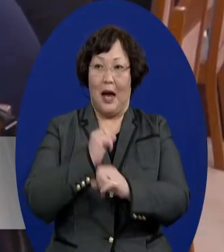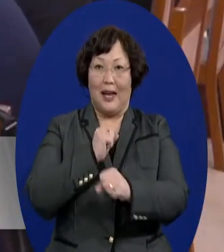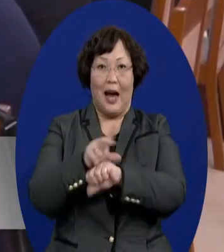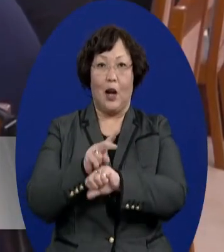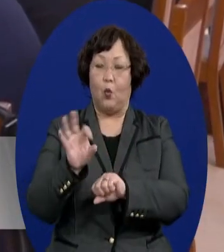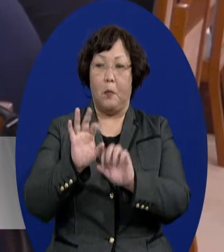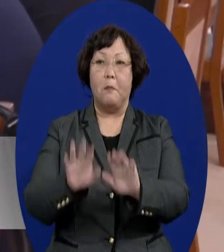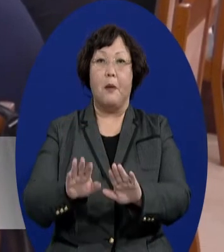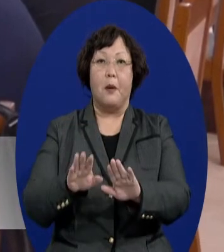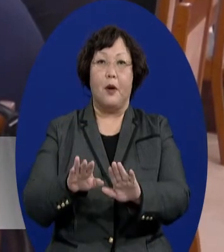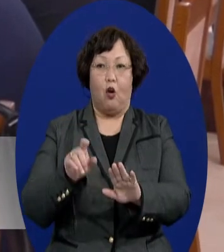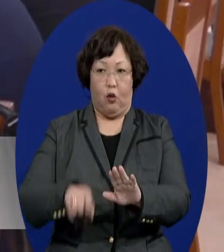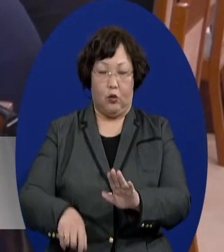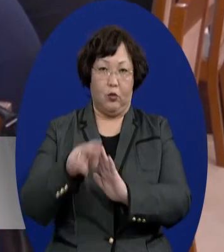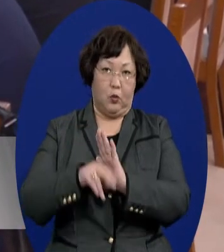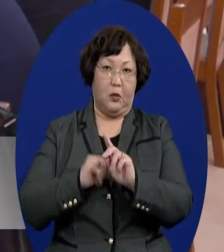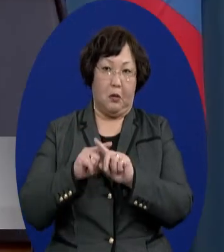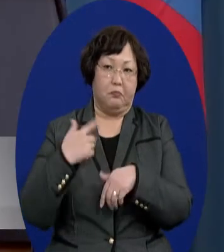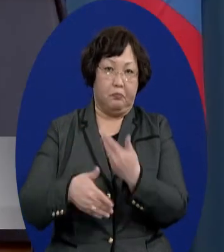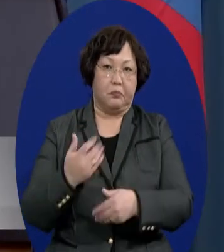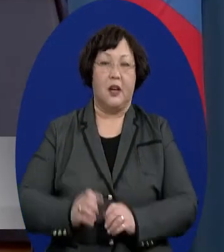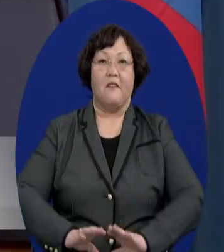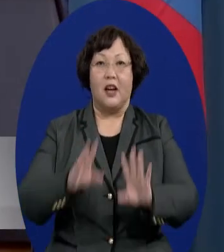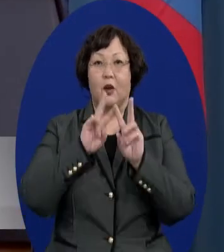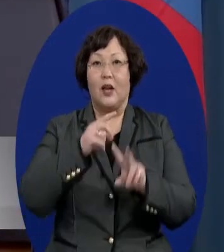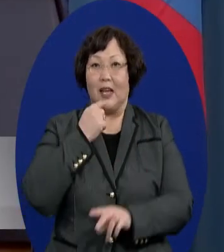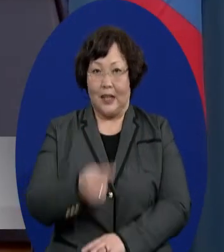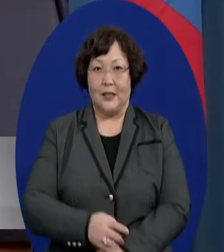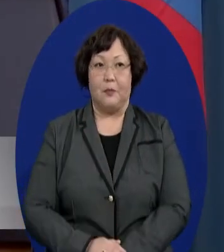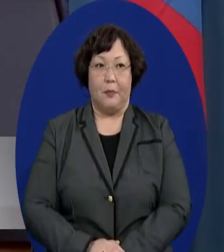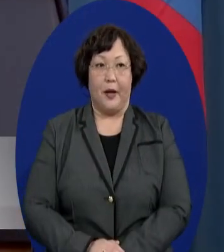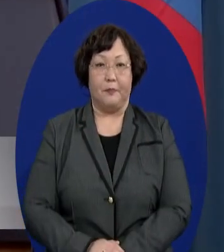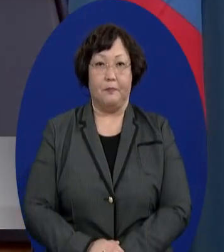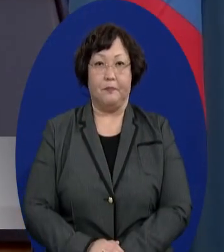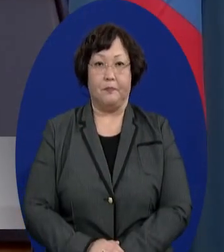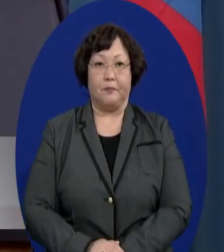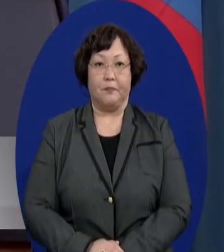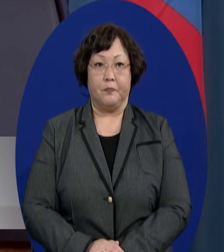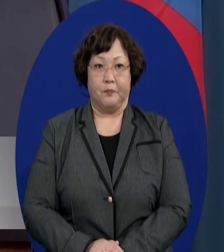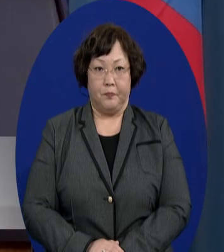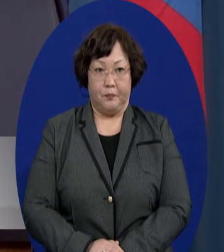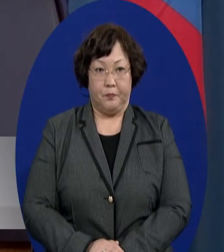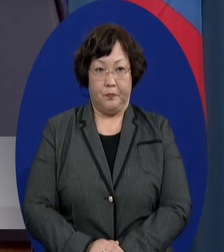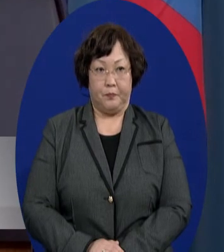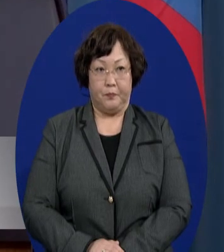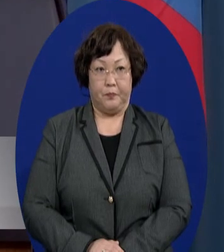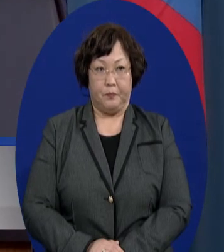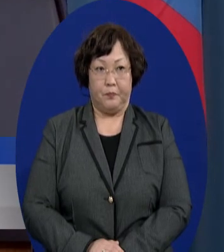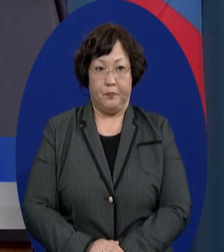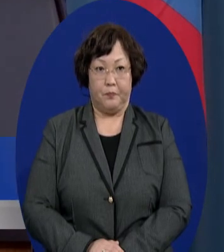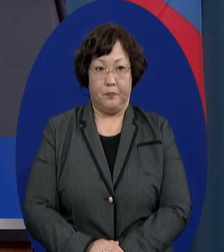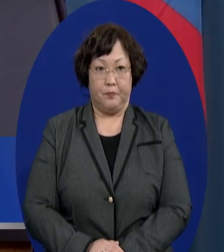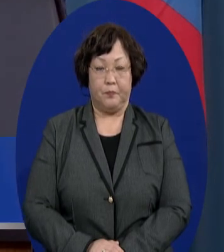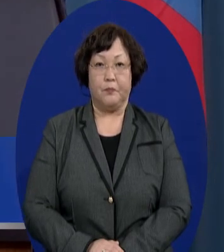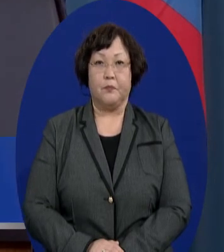статусаараа цааш үргэлжлүүлэн гэсэн байр суурийг илэрхийллээ. Бүх цалин урамшуул бол 36 сар нэг удаагийн тэтгэмжтэй холбоотой бүх